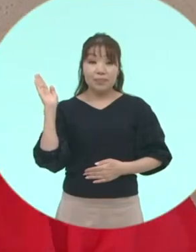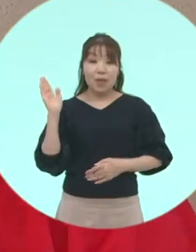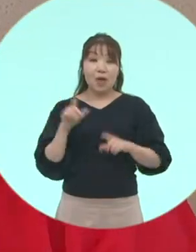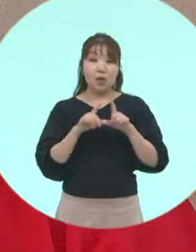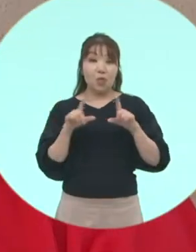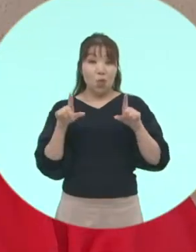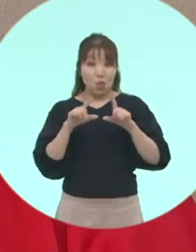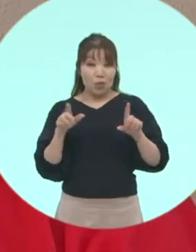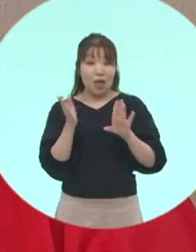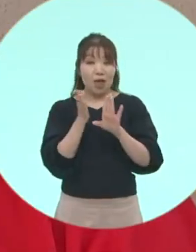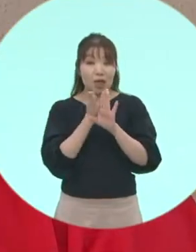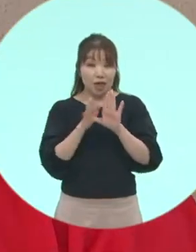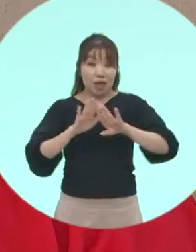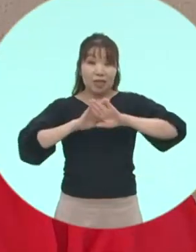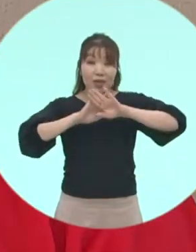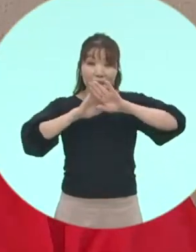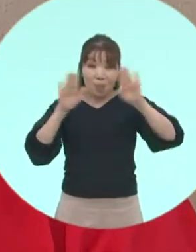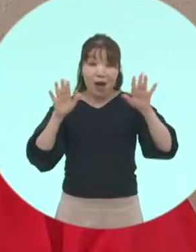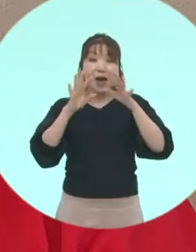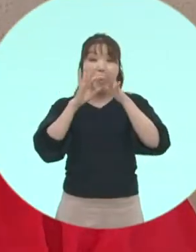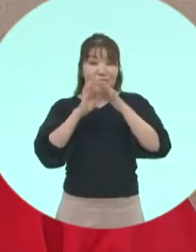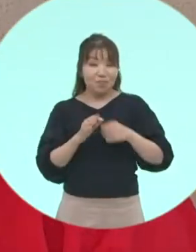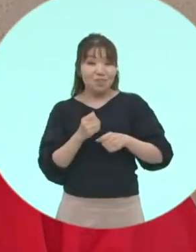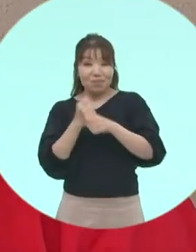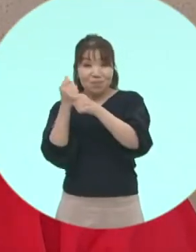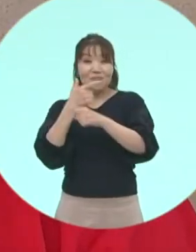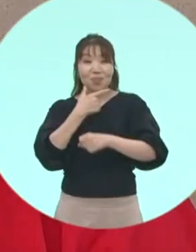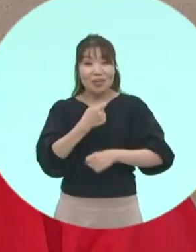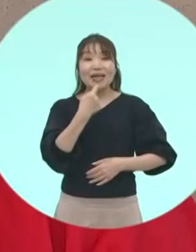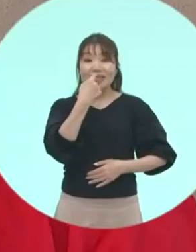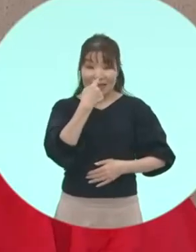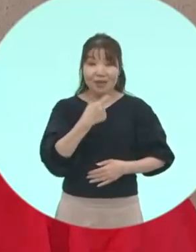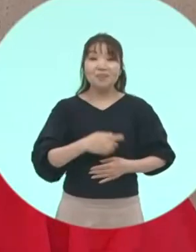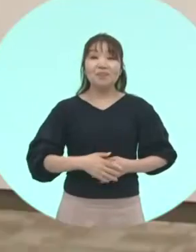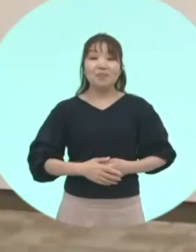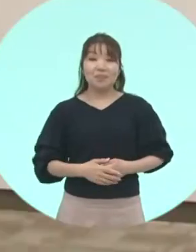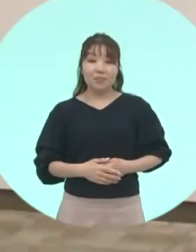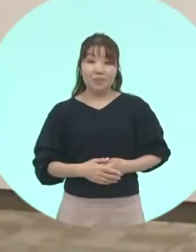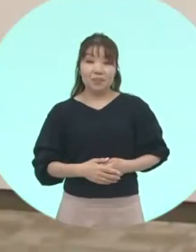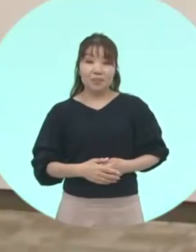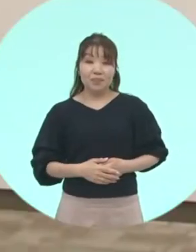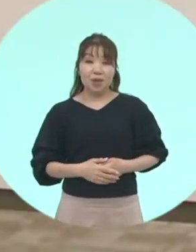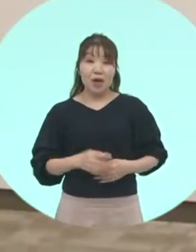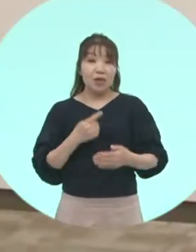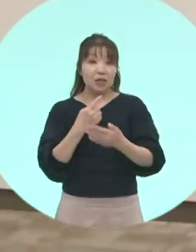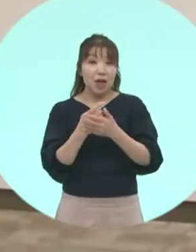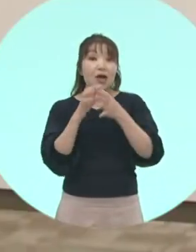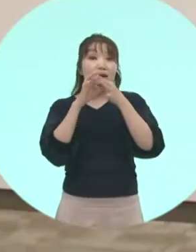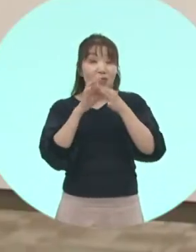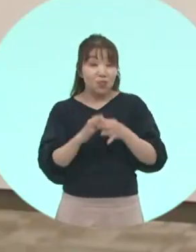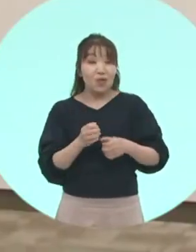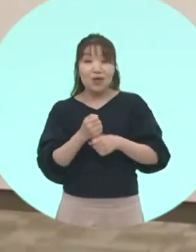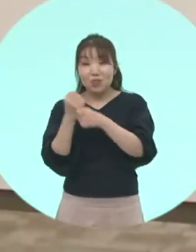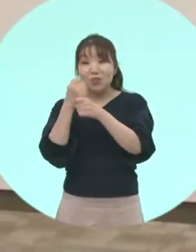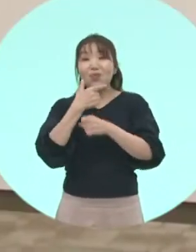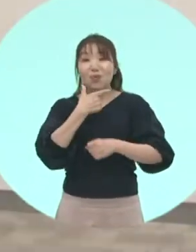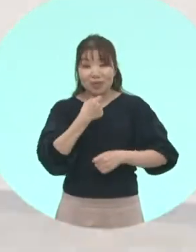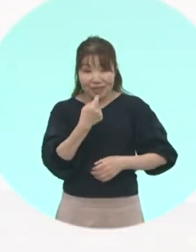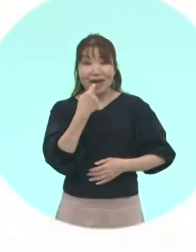当然岐阜県で開催しますんで、優勝を目指したいというふうに思っております。 出るからにね、優勝したいん